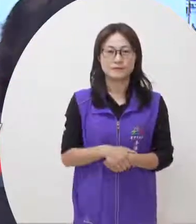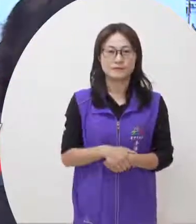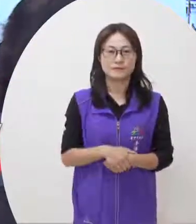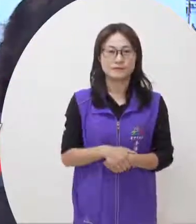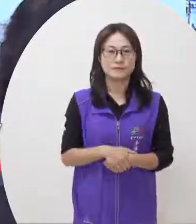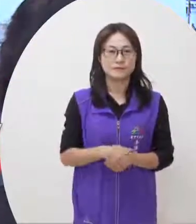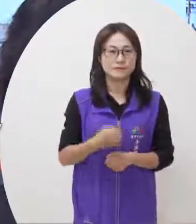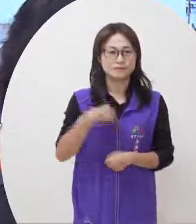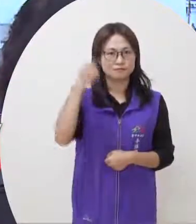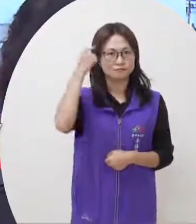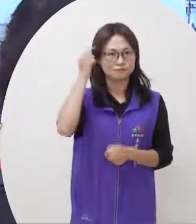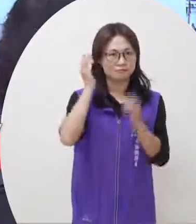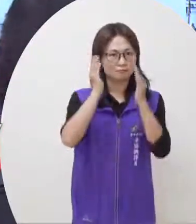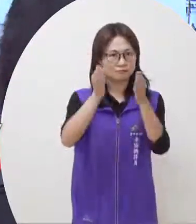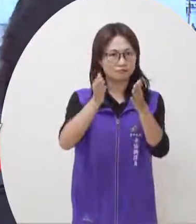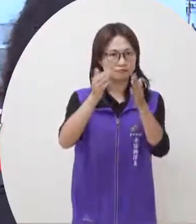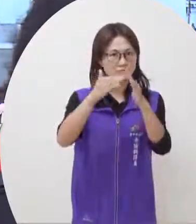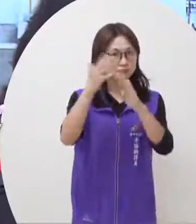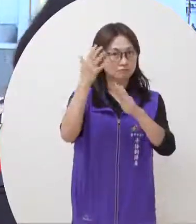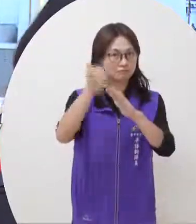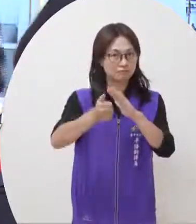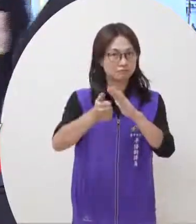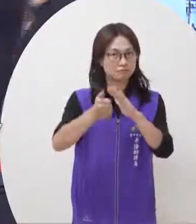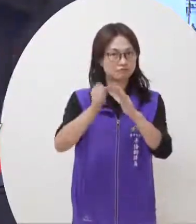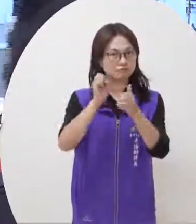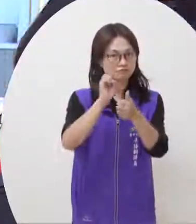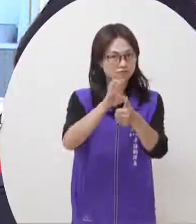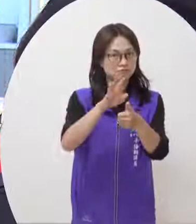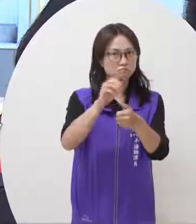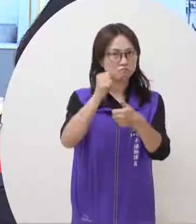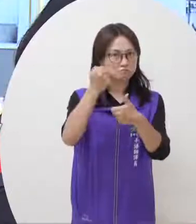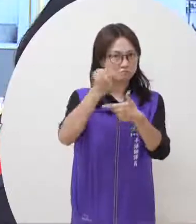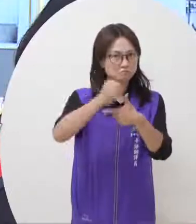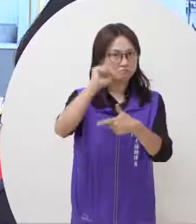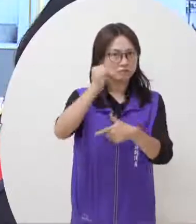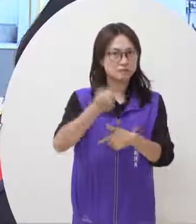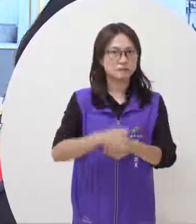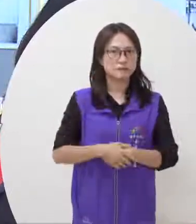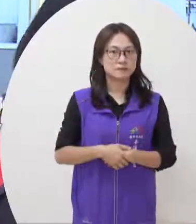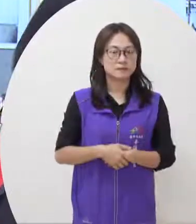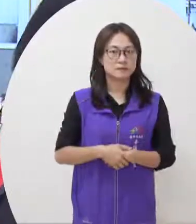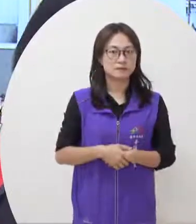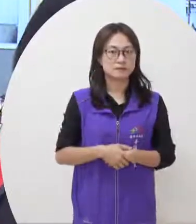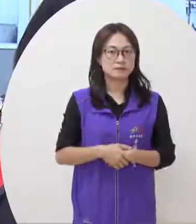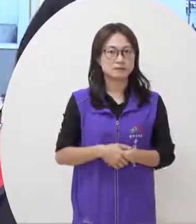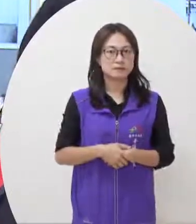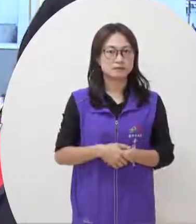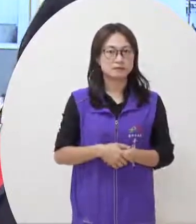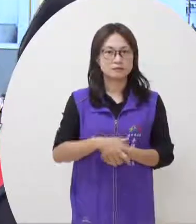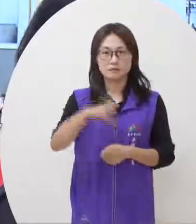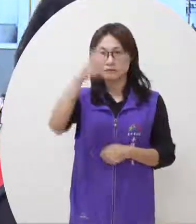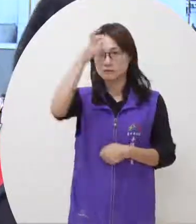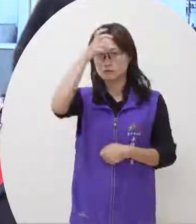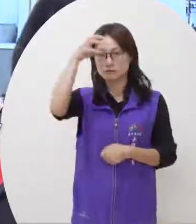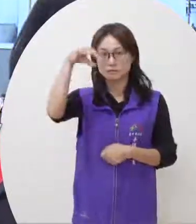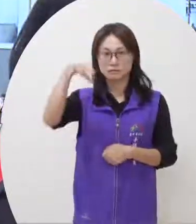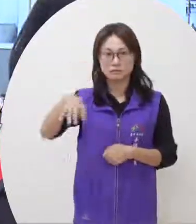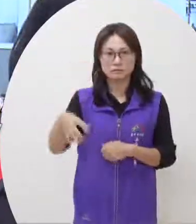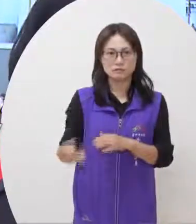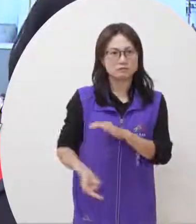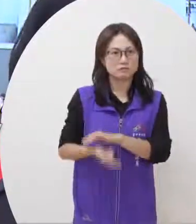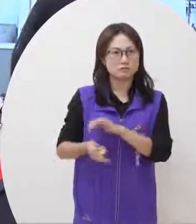对向咱这个市长的建议，就是讲咱这叫警察局尽早规划